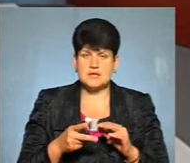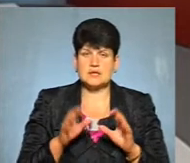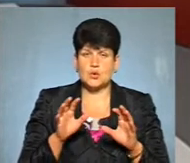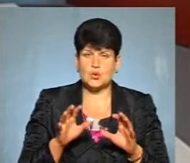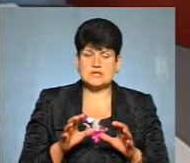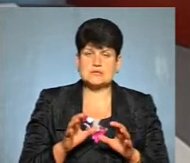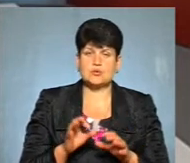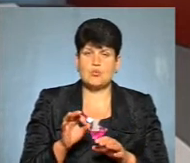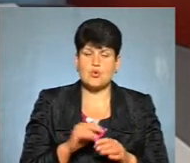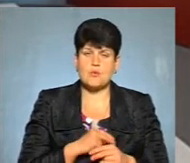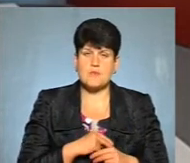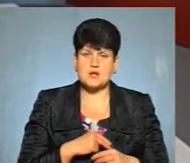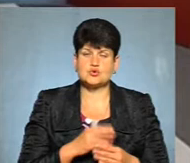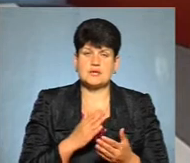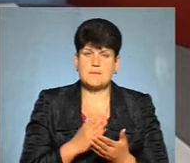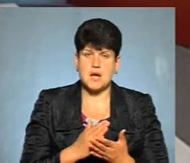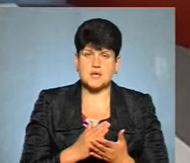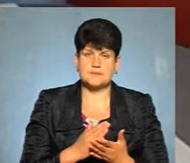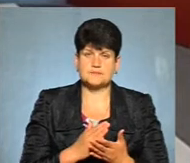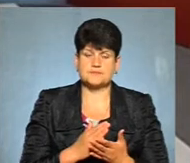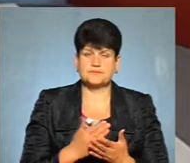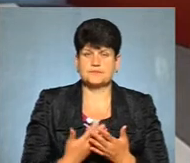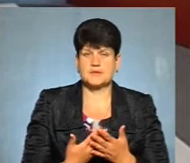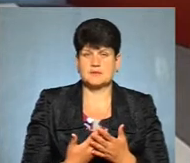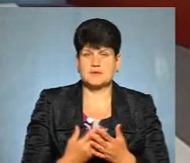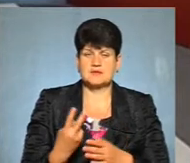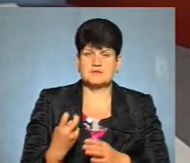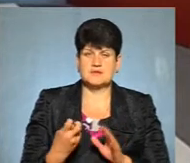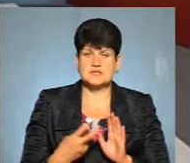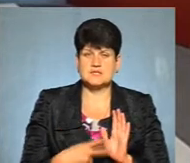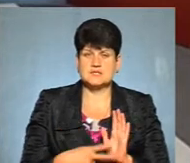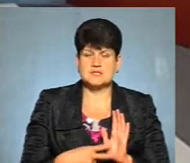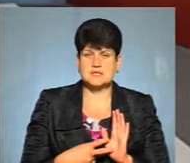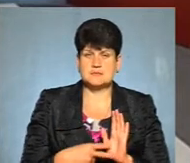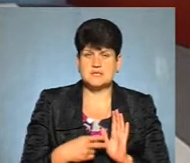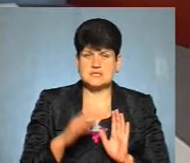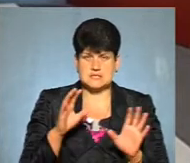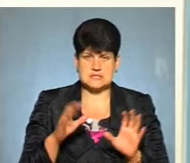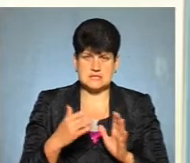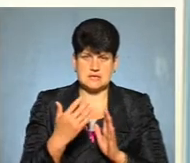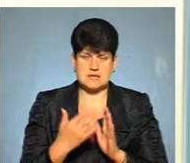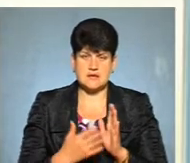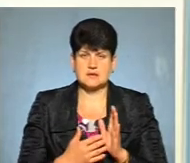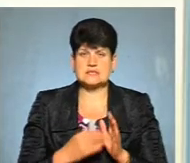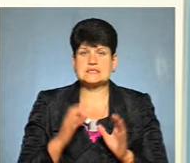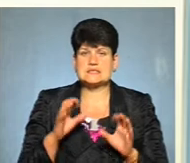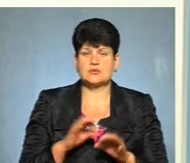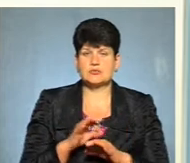працю, який має приблизно 270 статей, отаким собі законопроектом